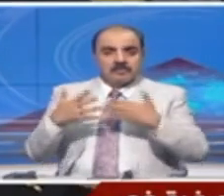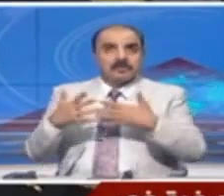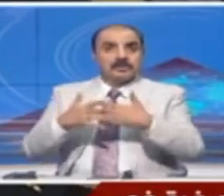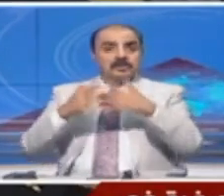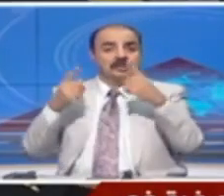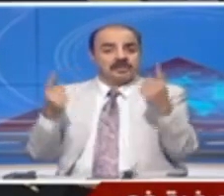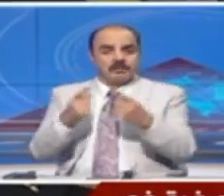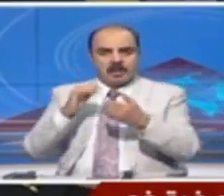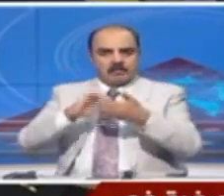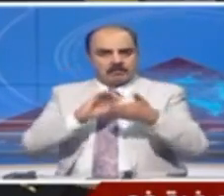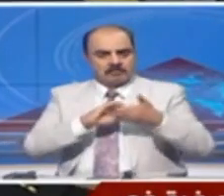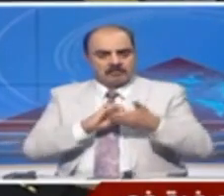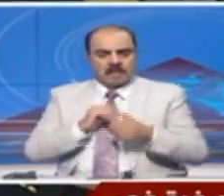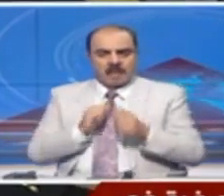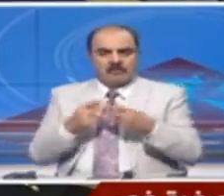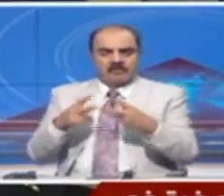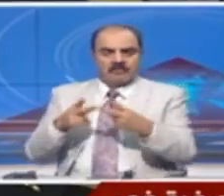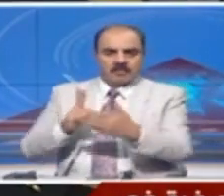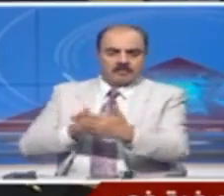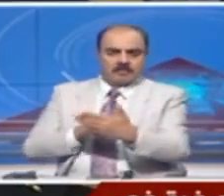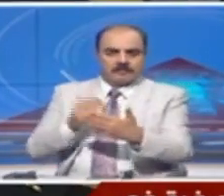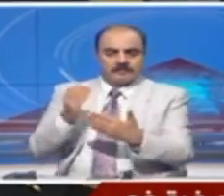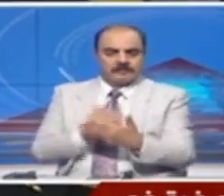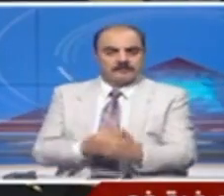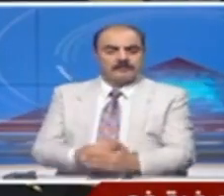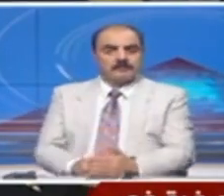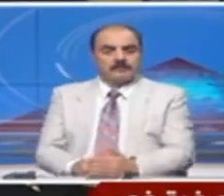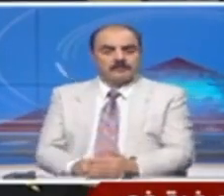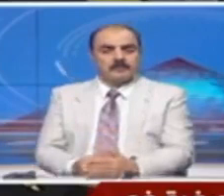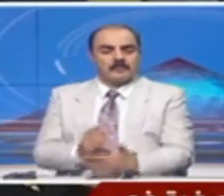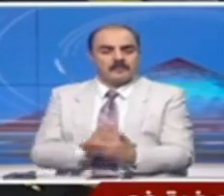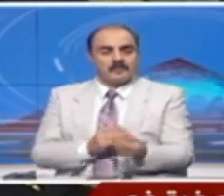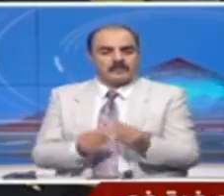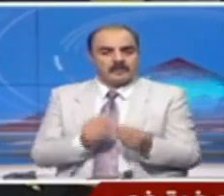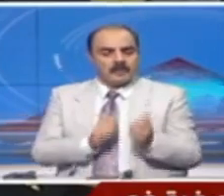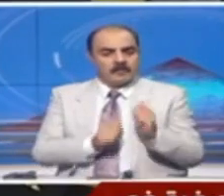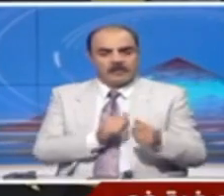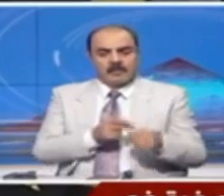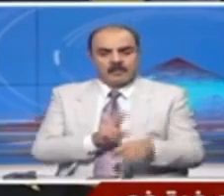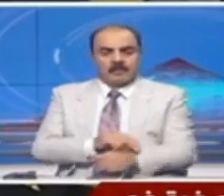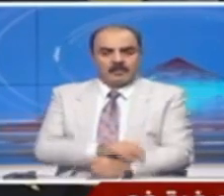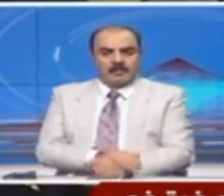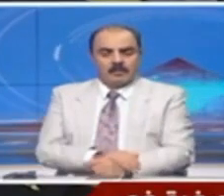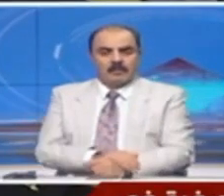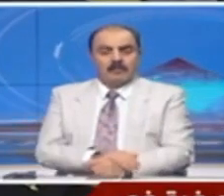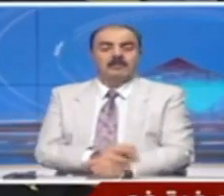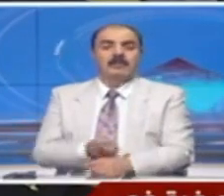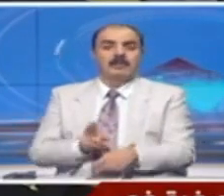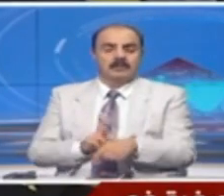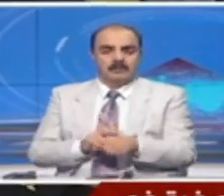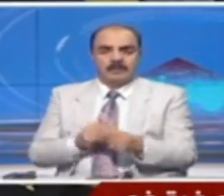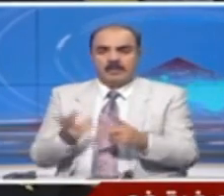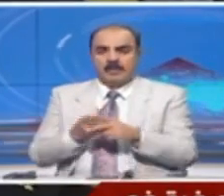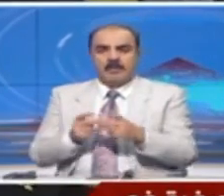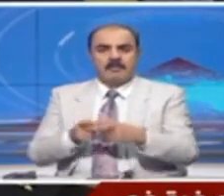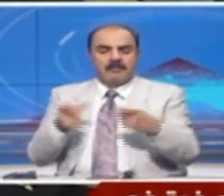الشركات لكي يعني تأتي وتتشارك معنا في إنتاج اللقاح الخاص بفيروس كورونا. طبعا العدد ده مش